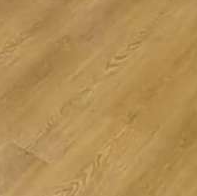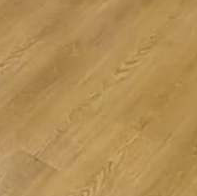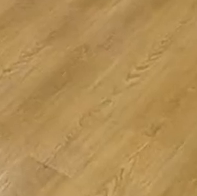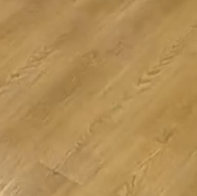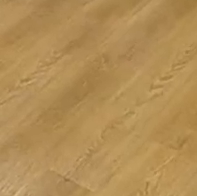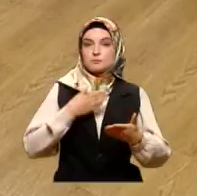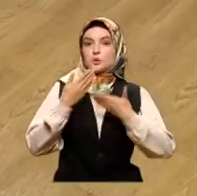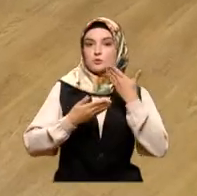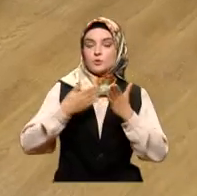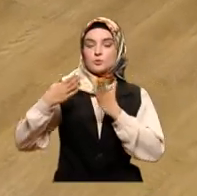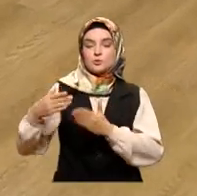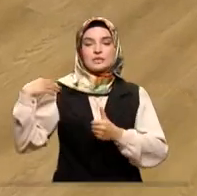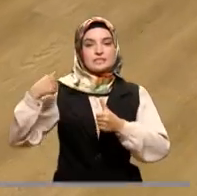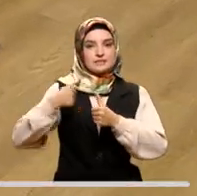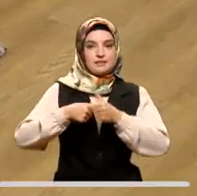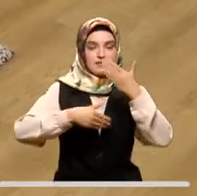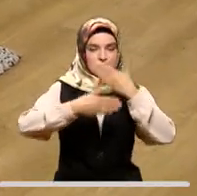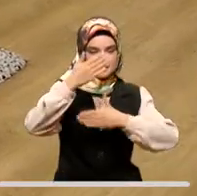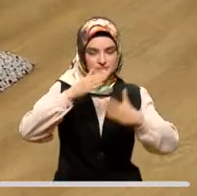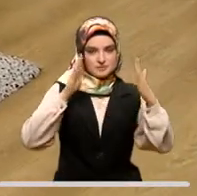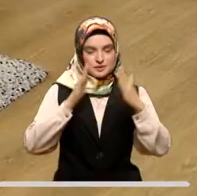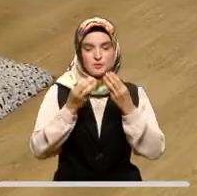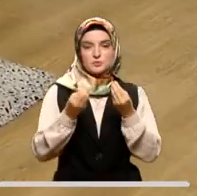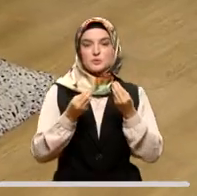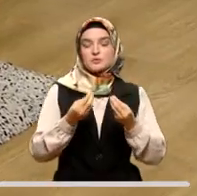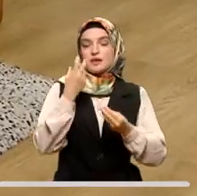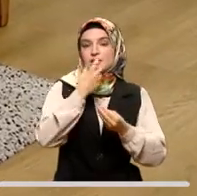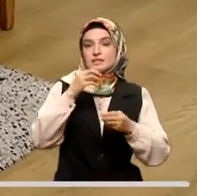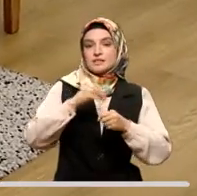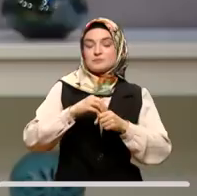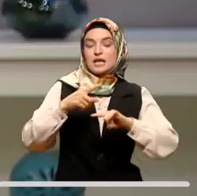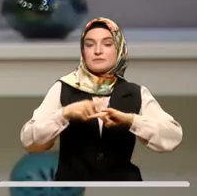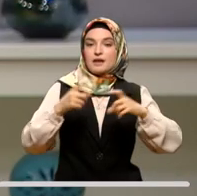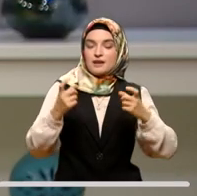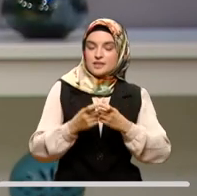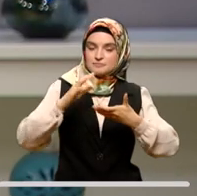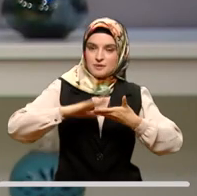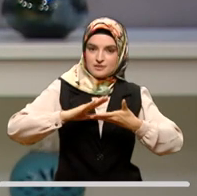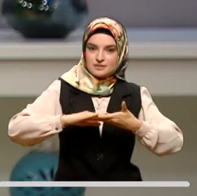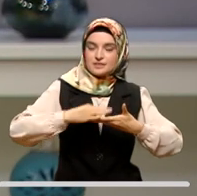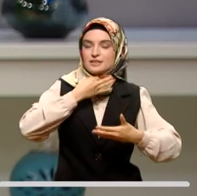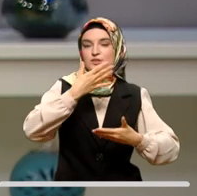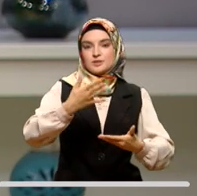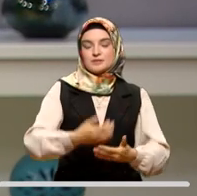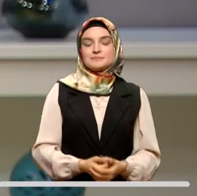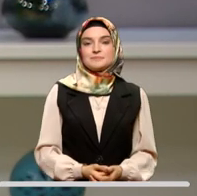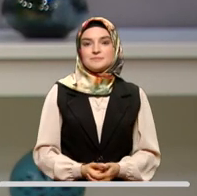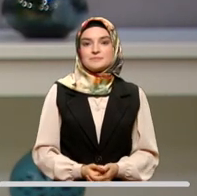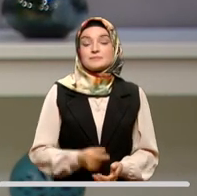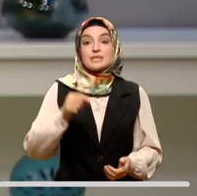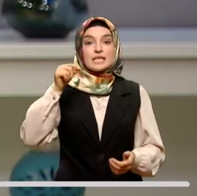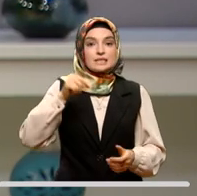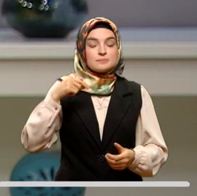Evet efendim, sohbet köşemizde yeniden ekranlarınızdayız. Bu güzel eser için tabii ki Hasan Bey'e ve arkadaşlarına teşekkür etmeden geçmeyelim. Ve şimdi